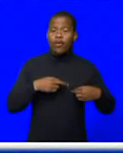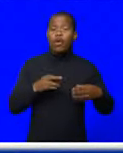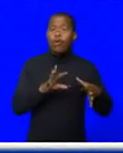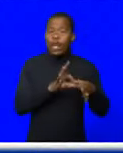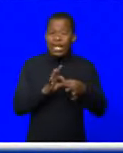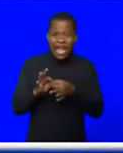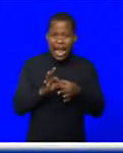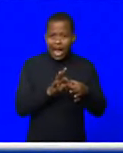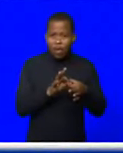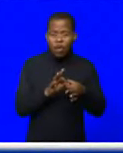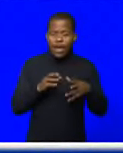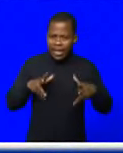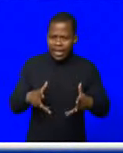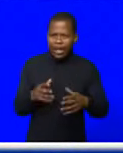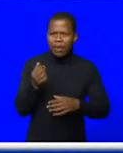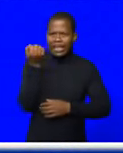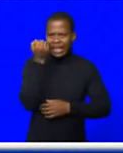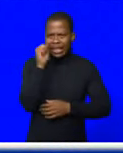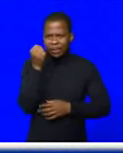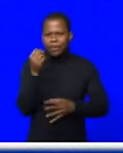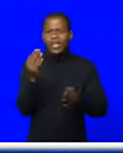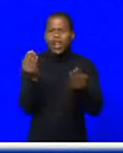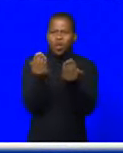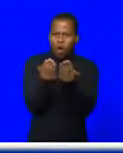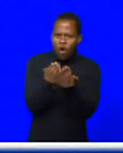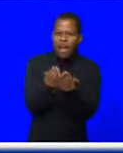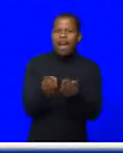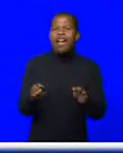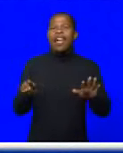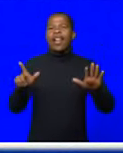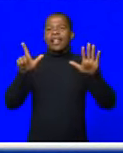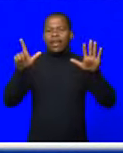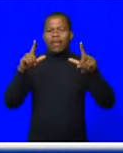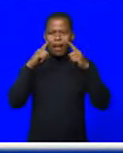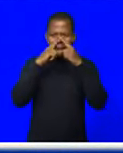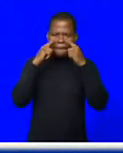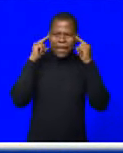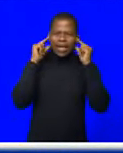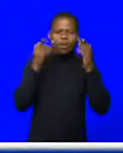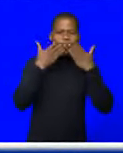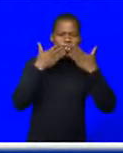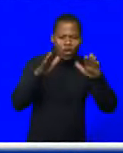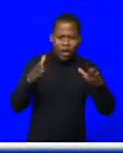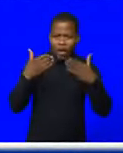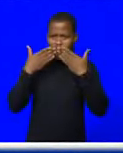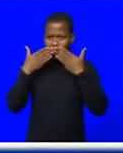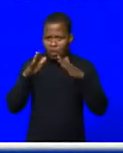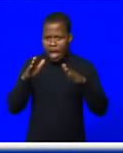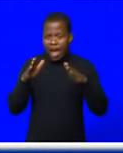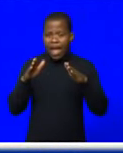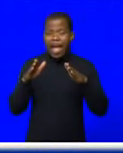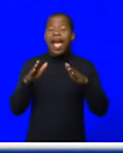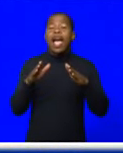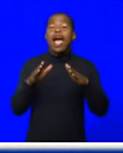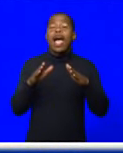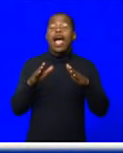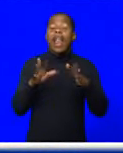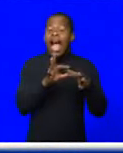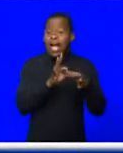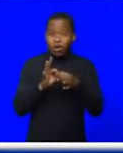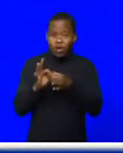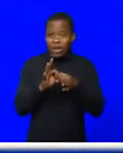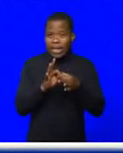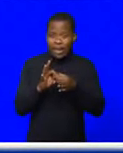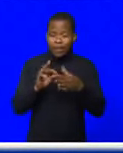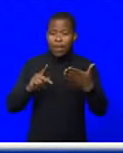etilema umoba kadvokolwako seyinikelele tikola letisikhombisa takadvokolwako ngetifonyo. Menzi Shonge lobuke tinhlelo